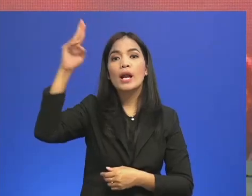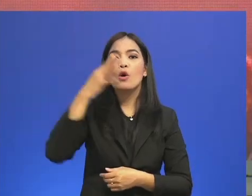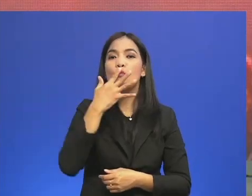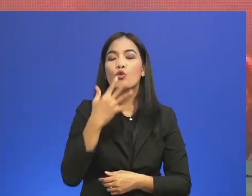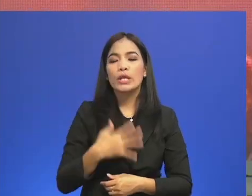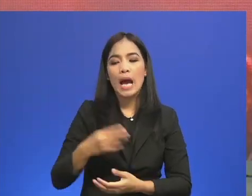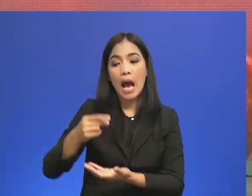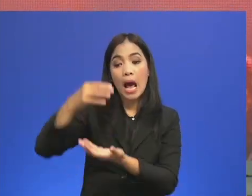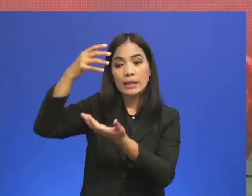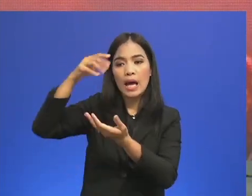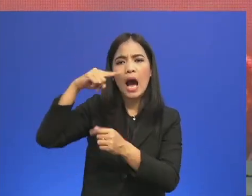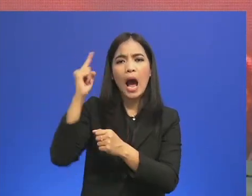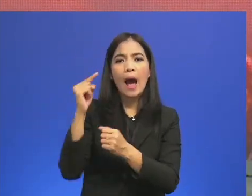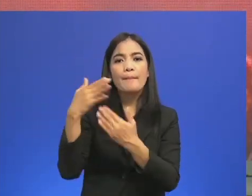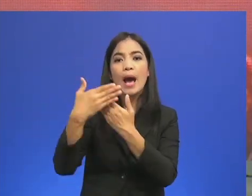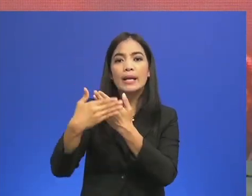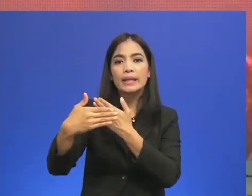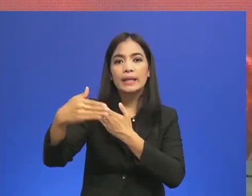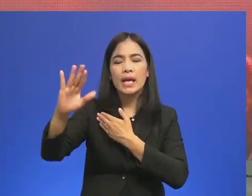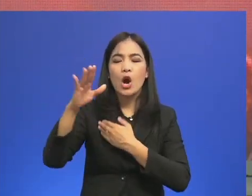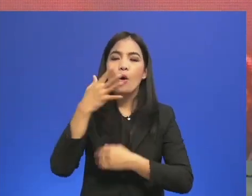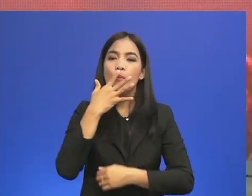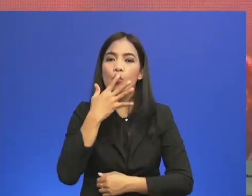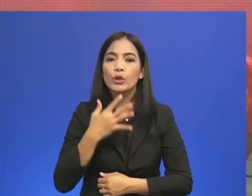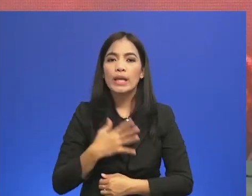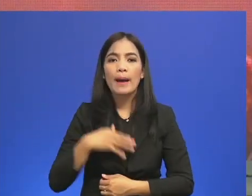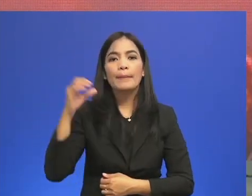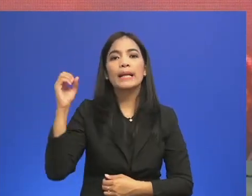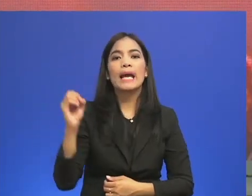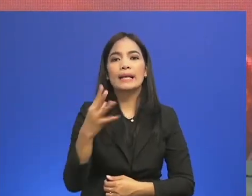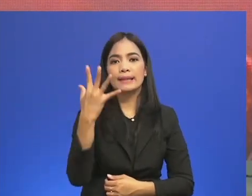abadi, engkau memiliki perhiasan.